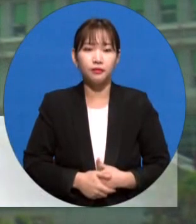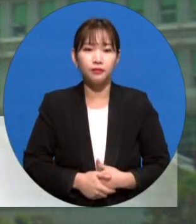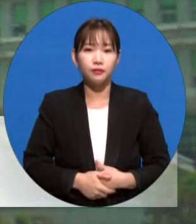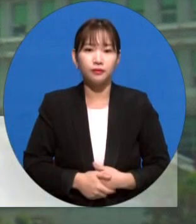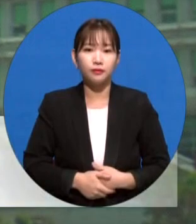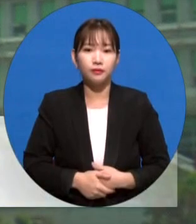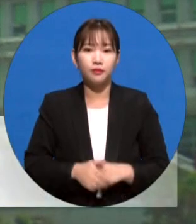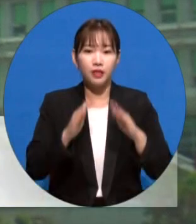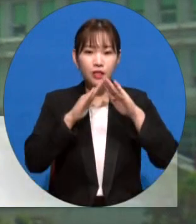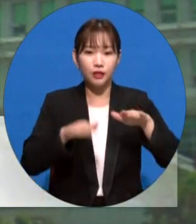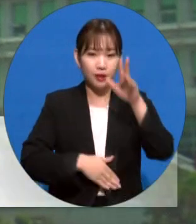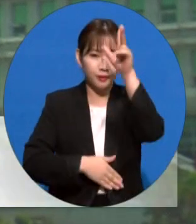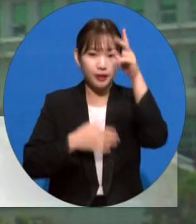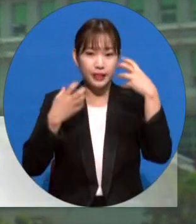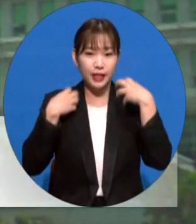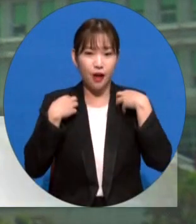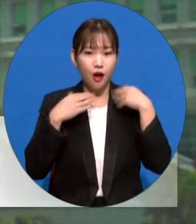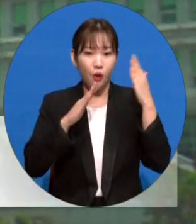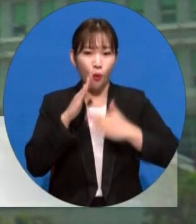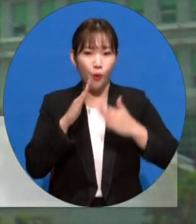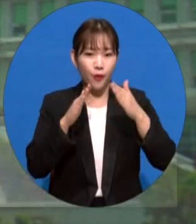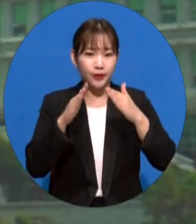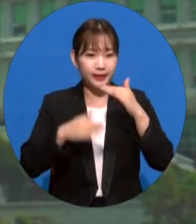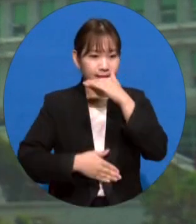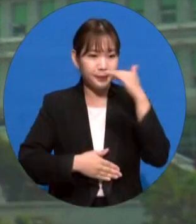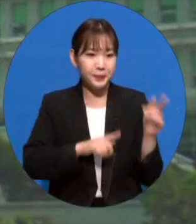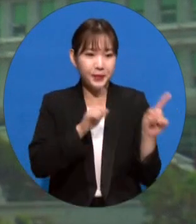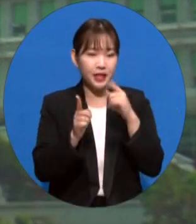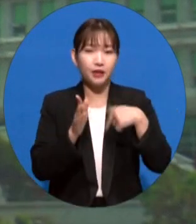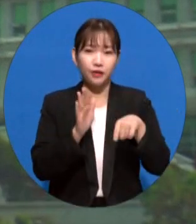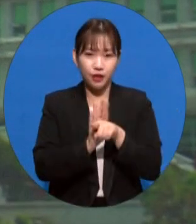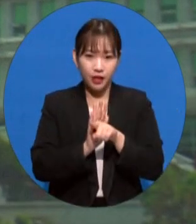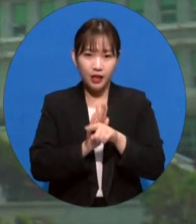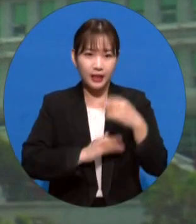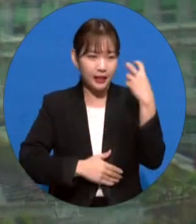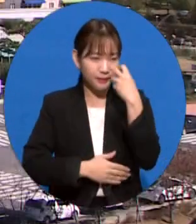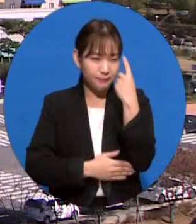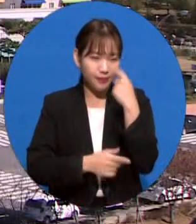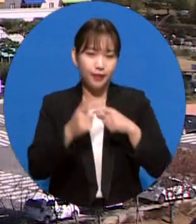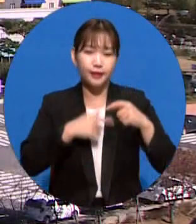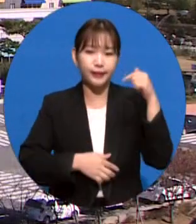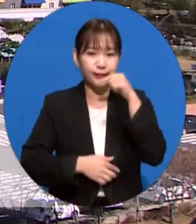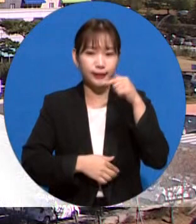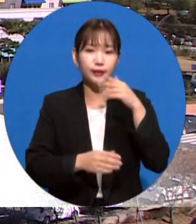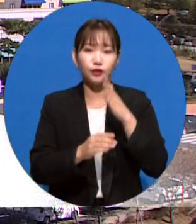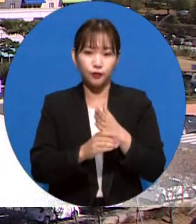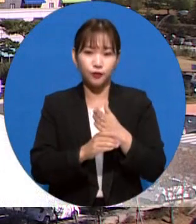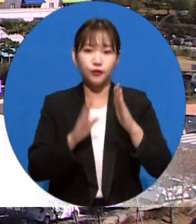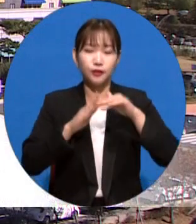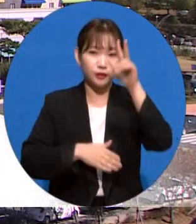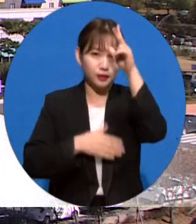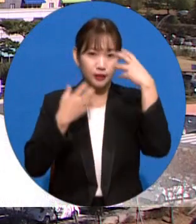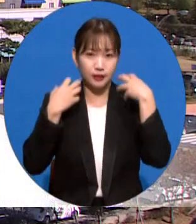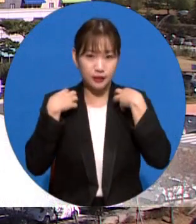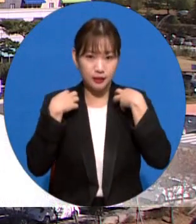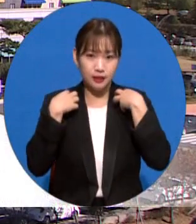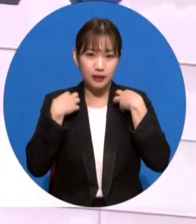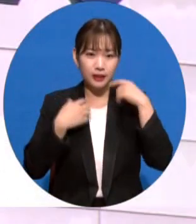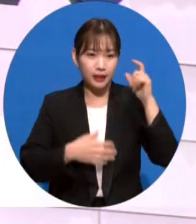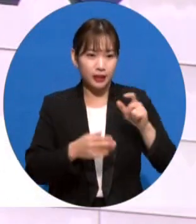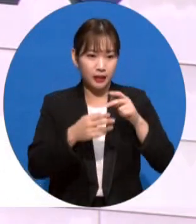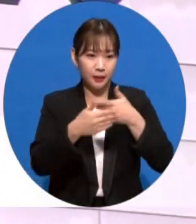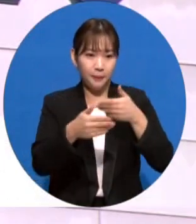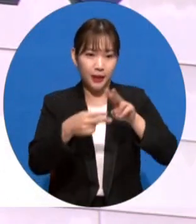다음 뉴스입니다. 전남경찰청이 공직기강 확립을 위한 복무 감찰을 강화하고 있습니다. 전남경찰청은